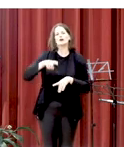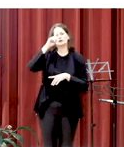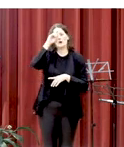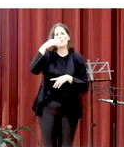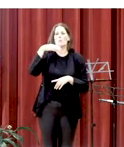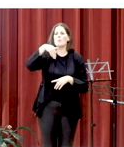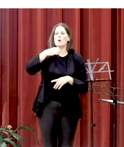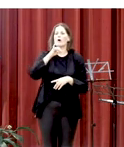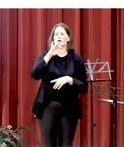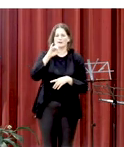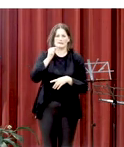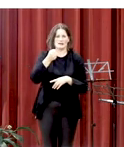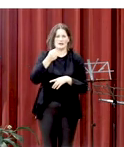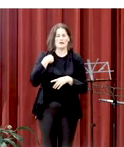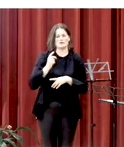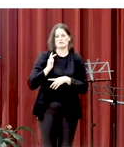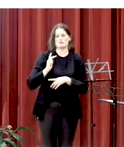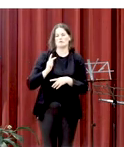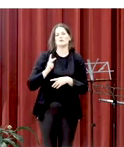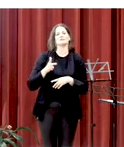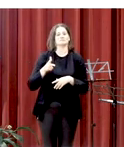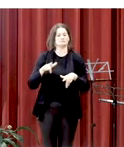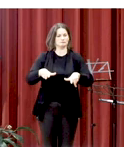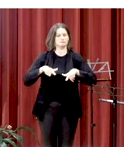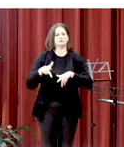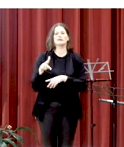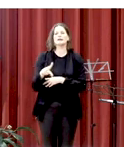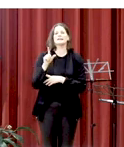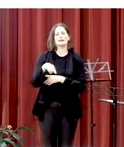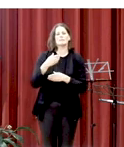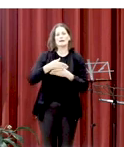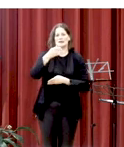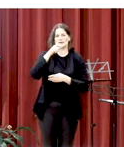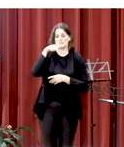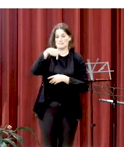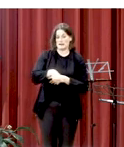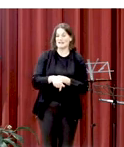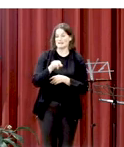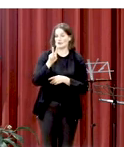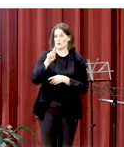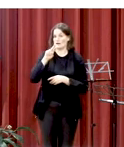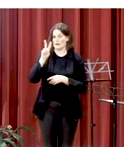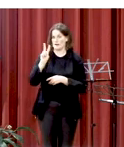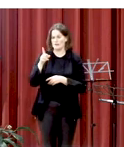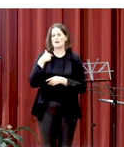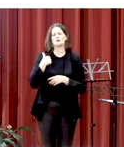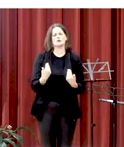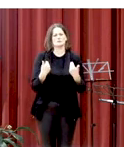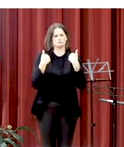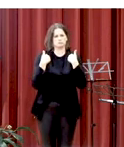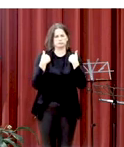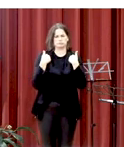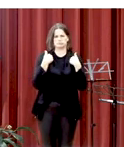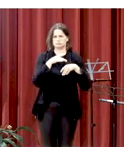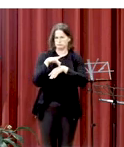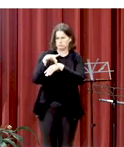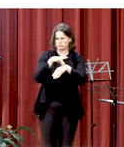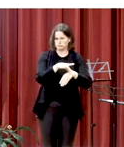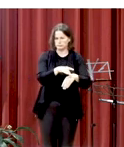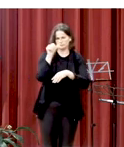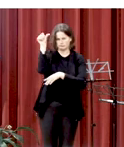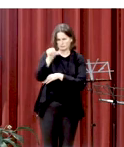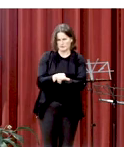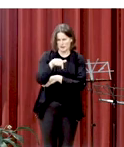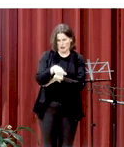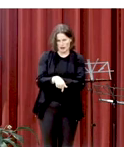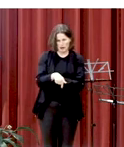Moya, llicenciat en Dret i en Periodisme per la Universitat Rovira i Virgili i seré la persona que els anirà guiant durant tot aquest